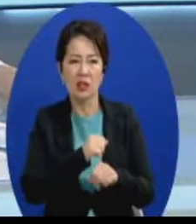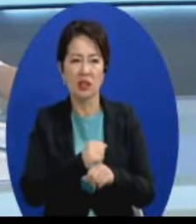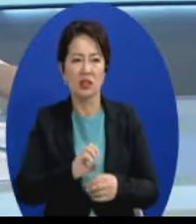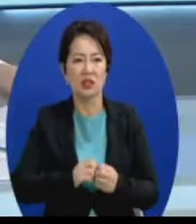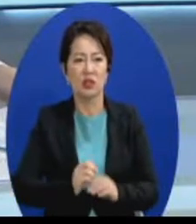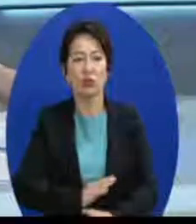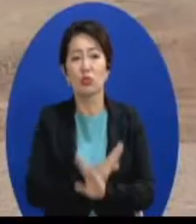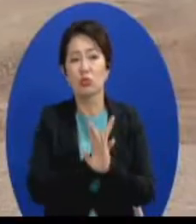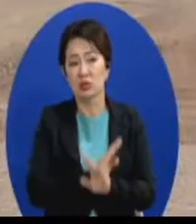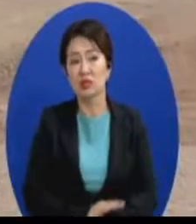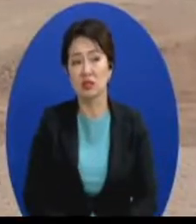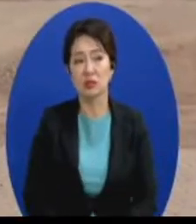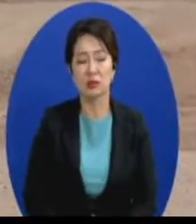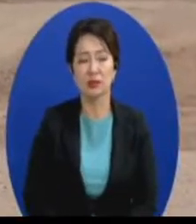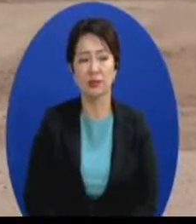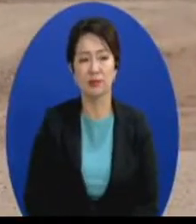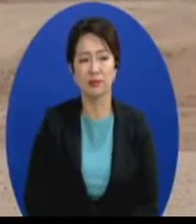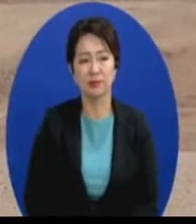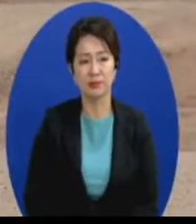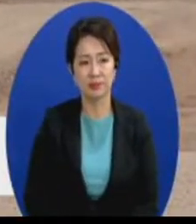байна.